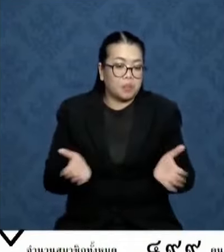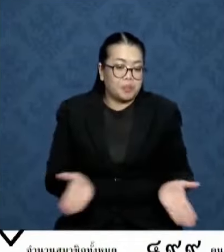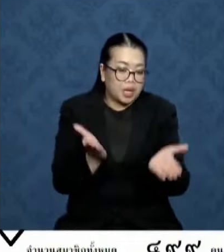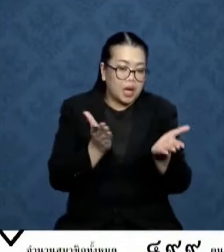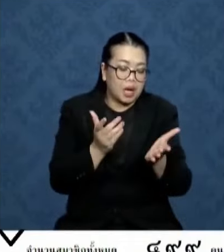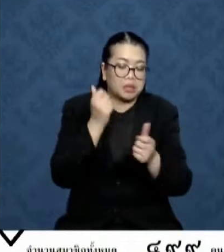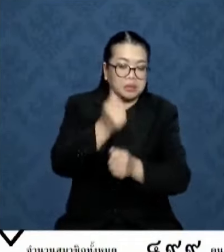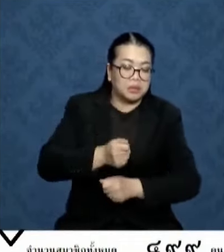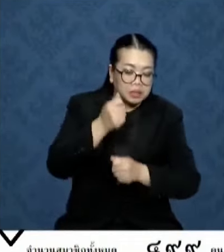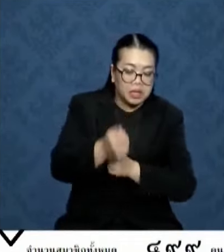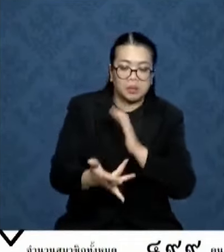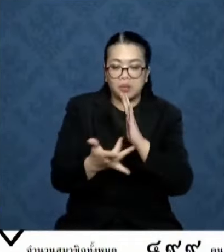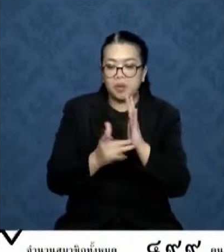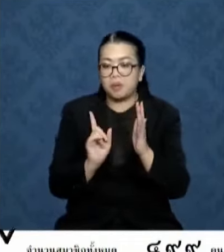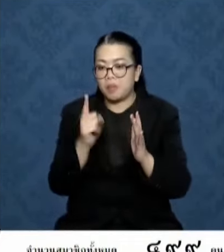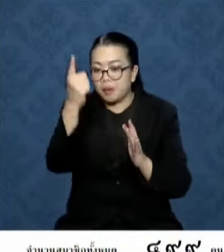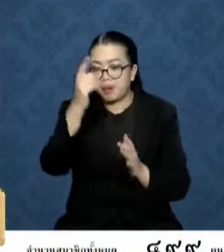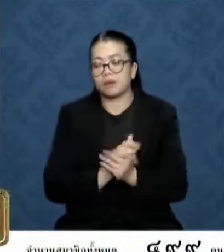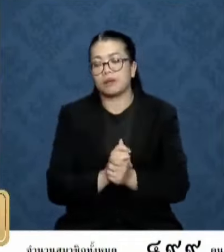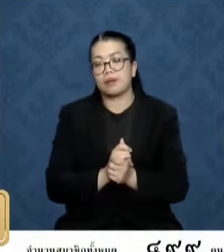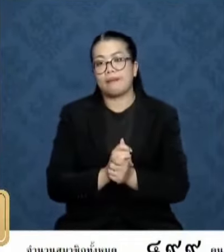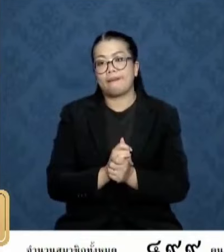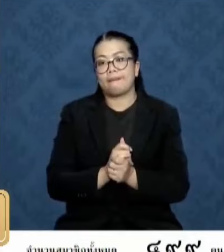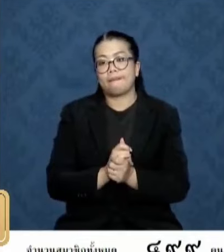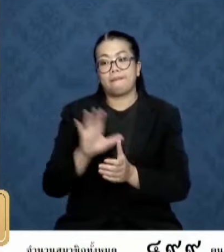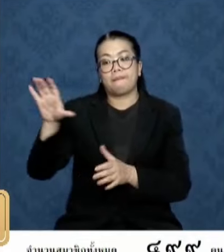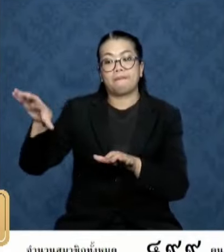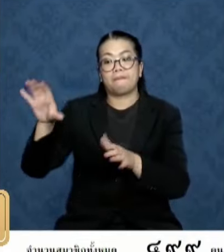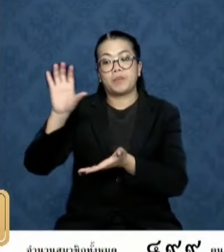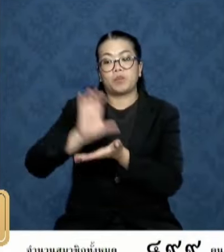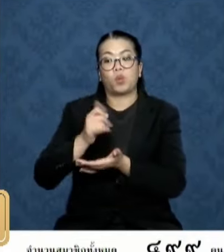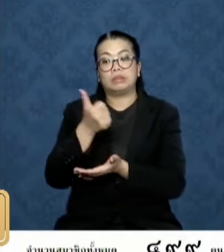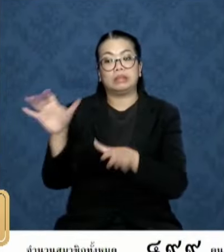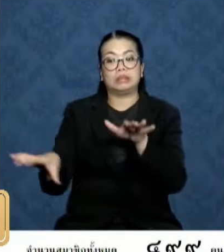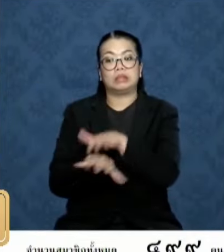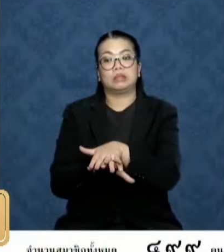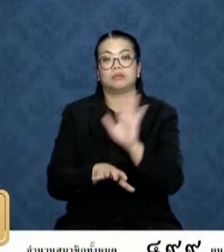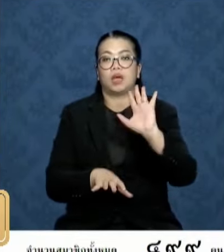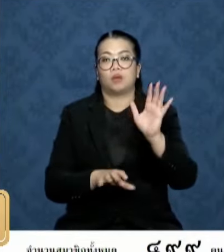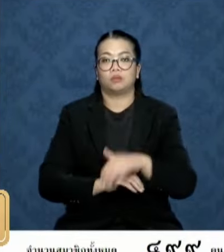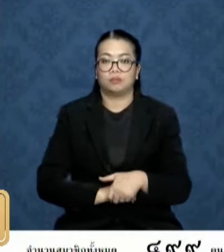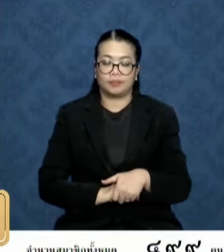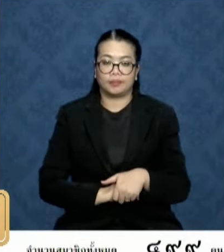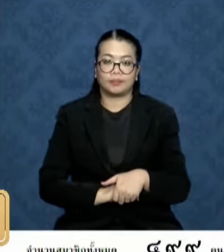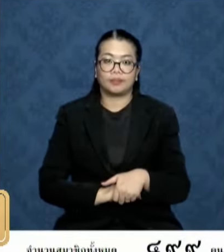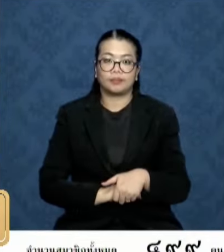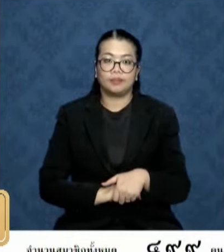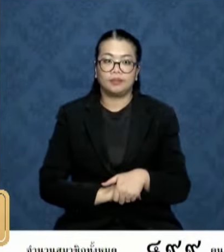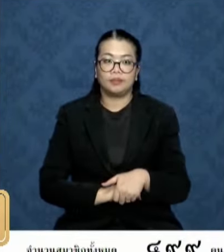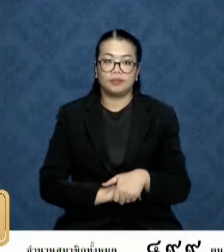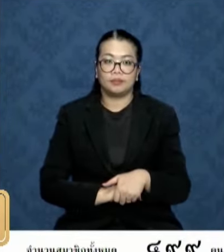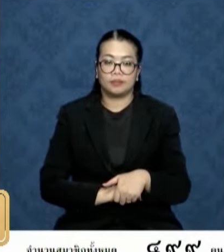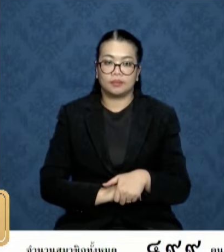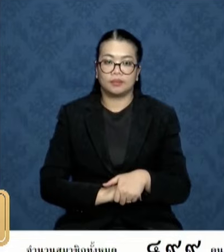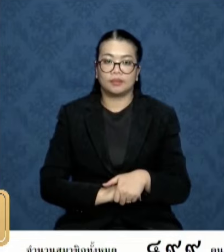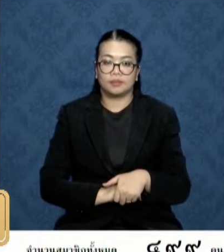ยอยยยนโยแท้จรินะครับไม่ตองเอางบอย่างอื่มาสอดใส่ถ้ามาดูแ้งนอน